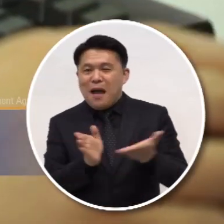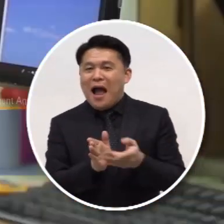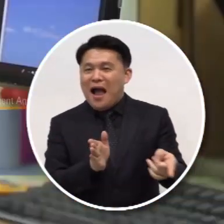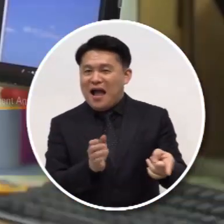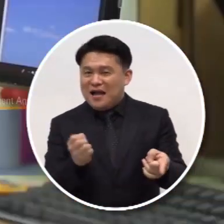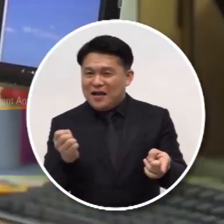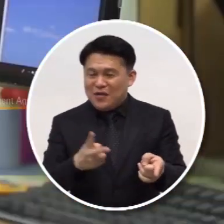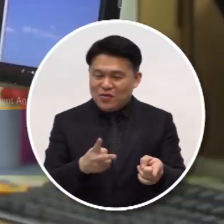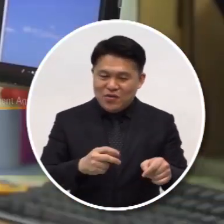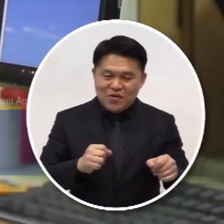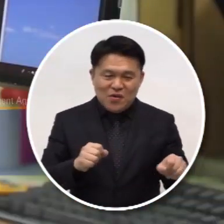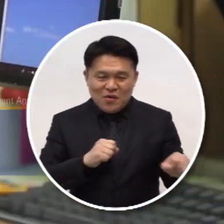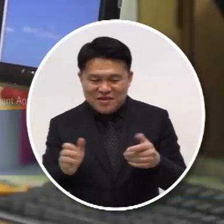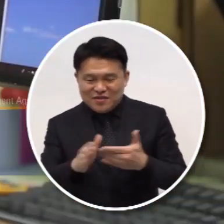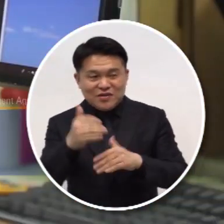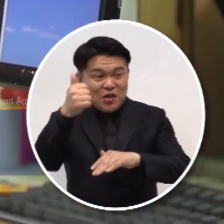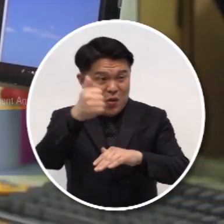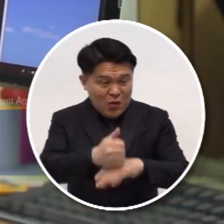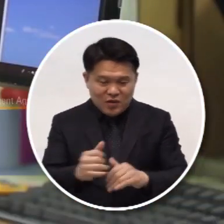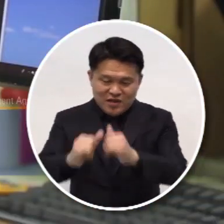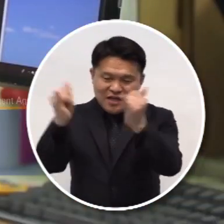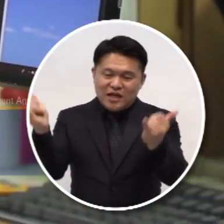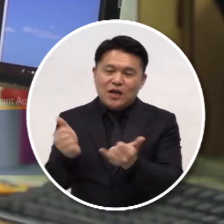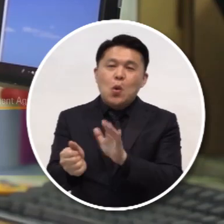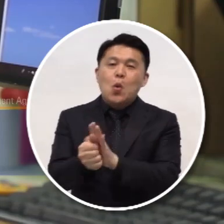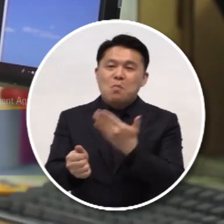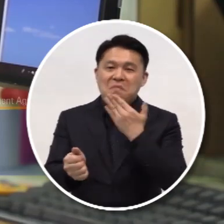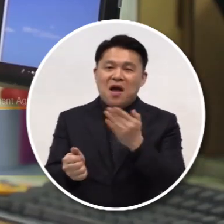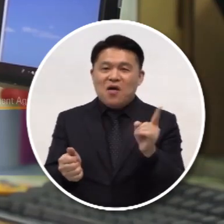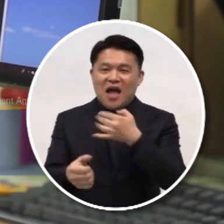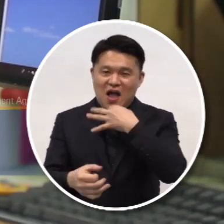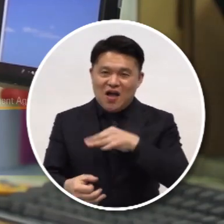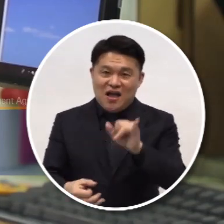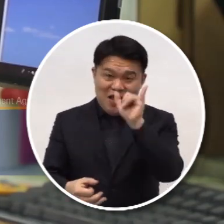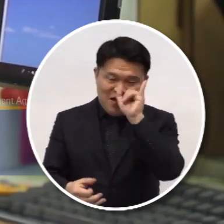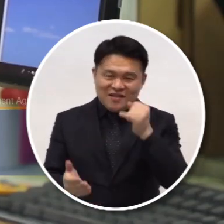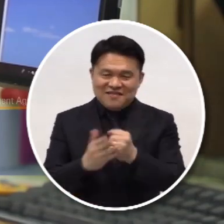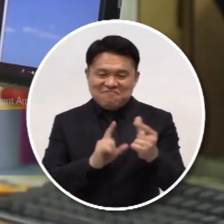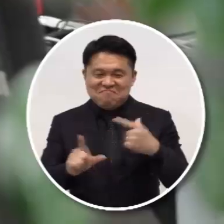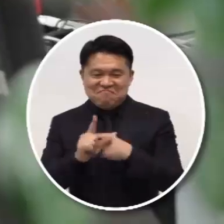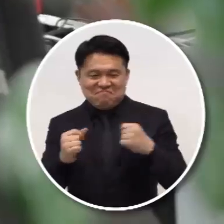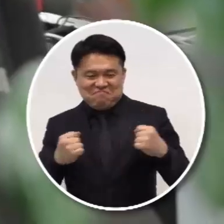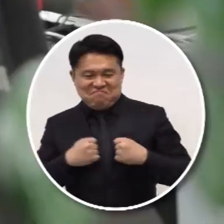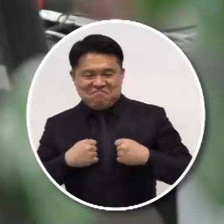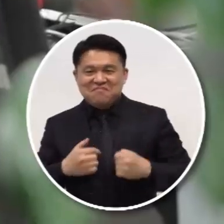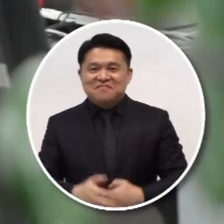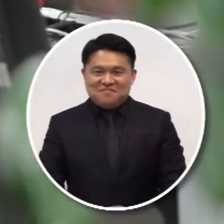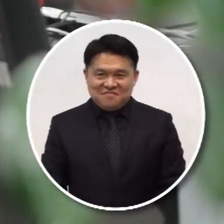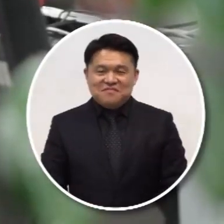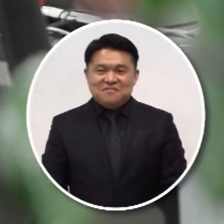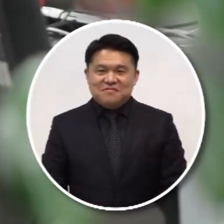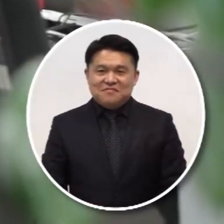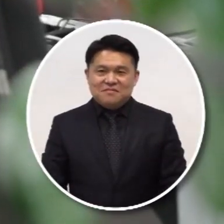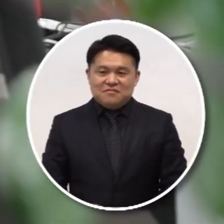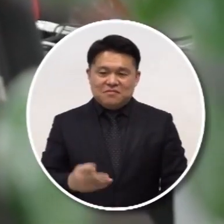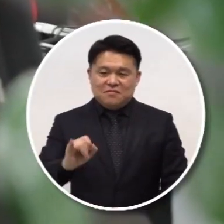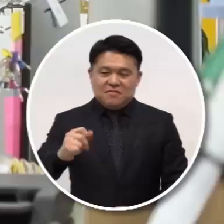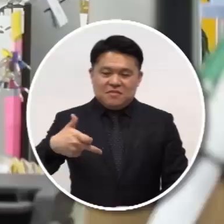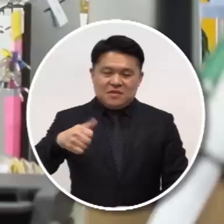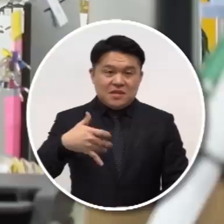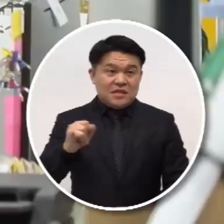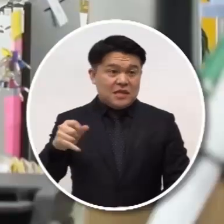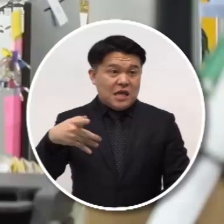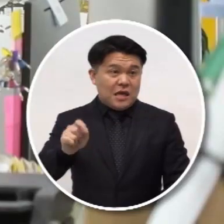맞고 했을 때 결과물이 또 사회적으로 의미도 있고 해서 계속 열심히 하게 된 거죠. 링키지 랩이